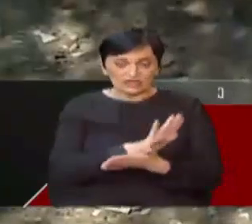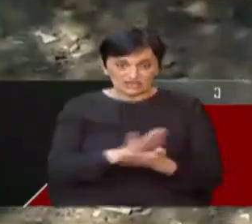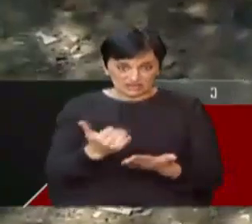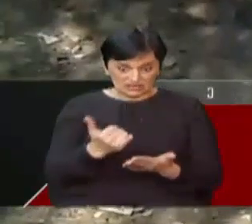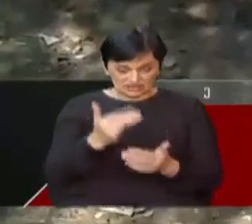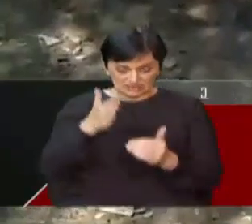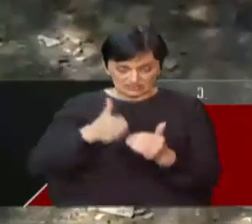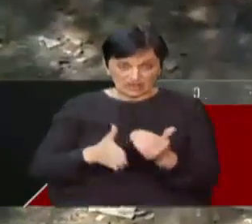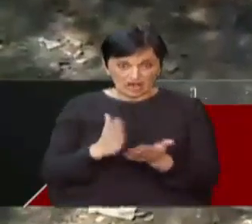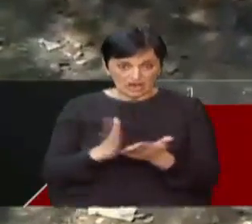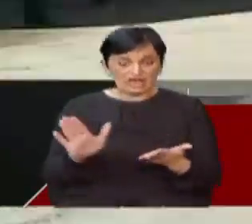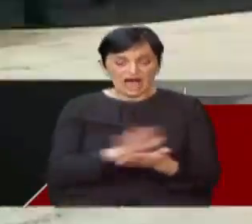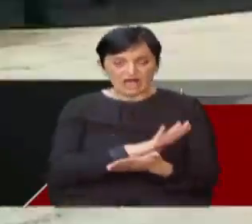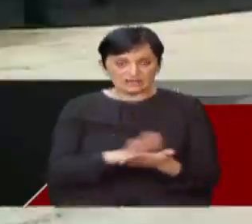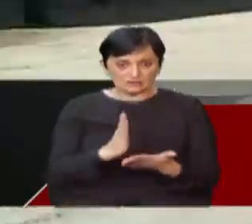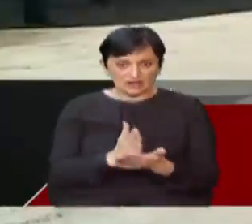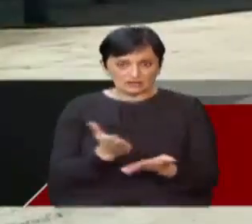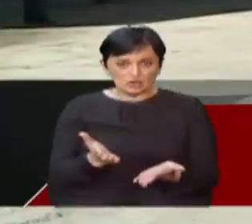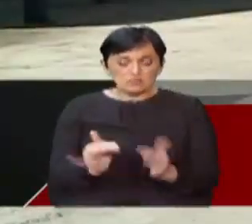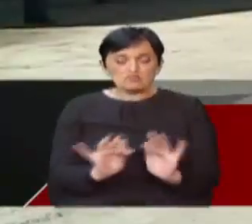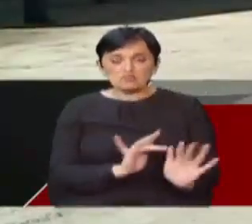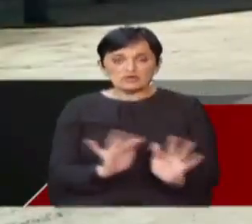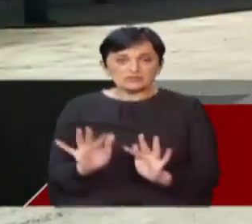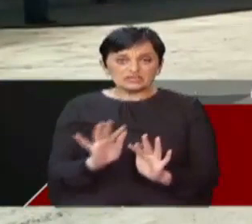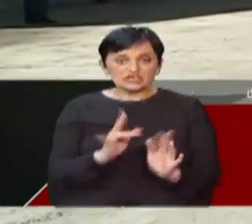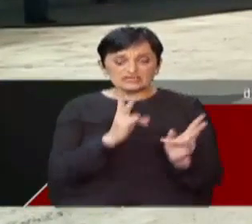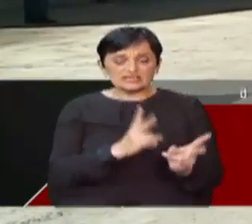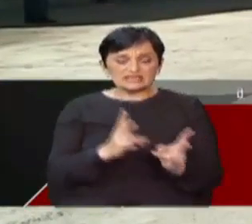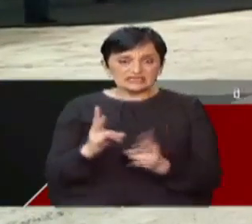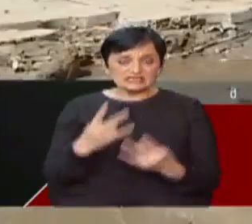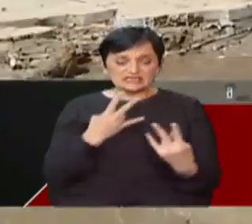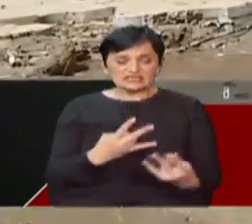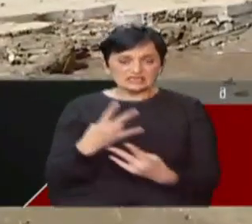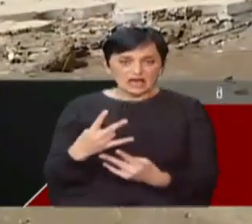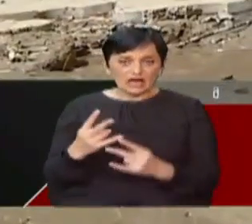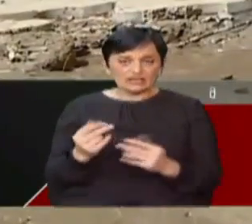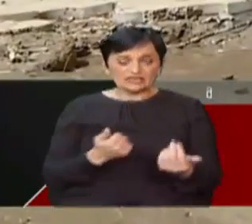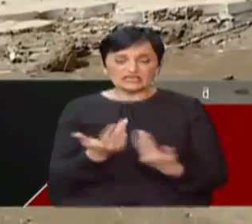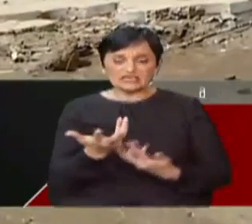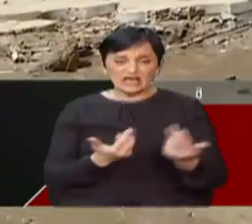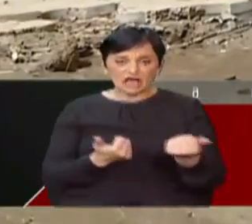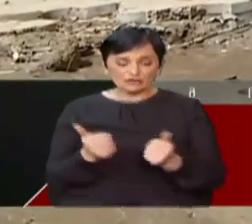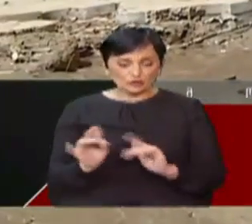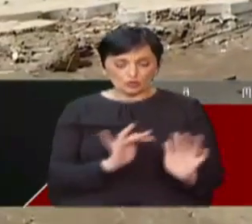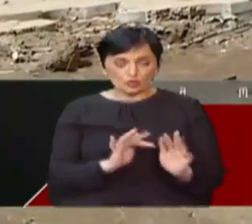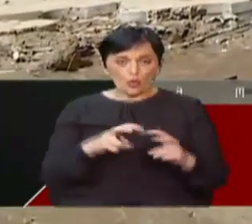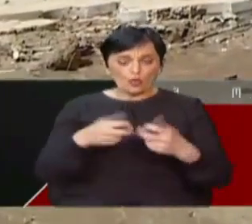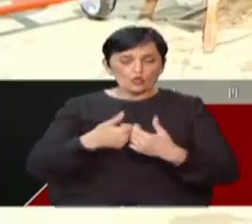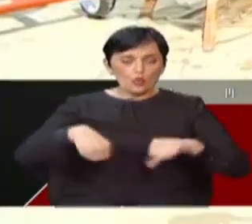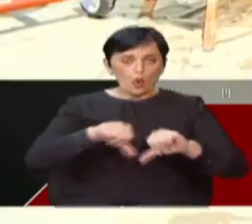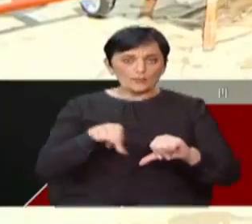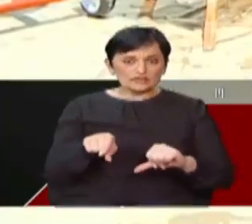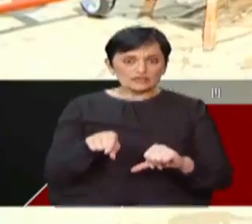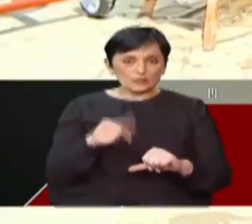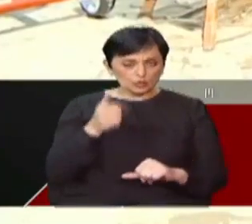ეტაპზეა, თითქმის გაწმენდილია, მიმდინარეობს ზარალის და ზიანის დათვლის პროცედურები. კომისიამ,